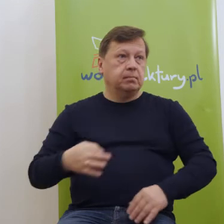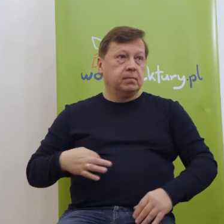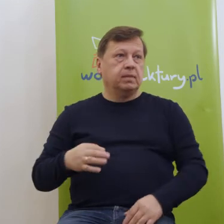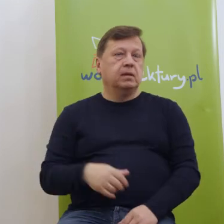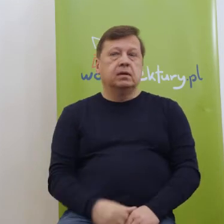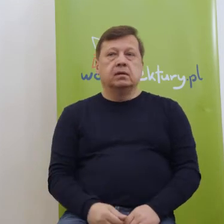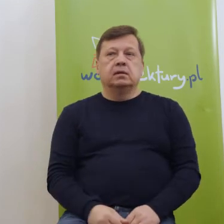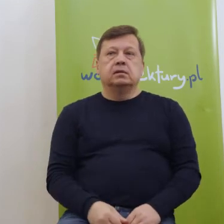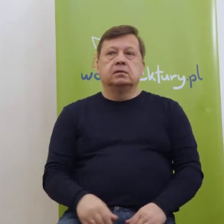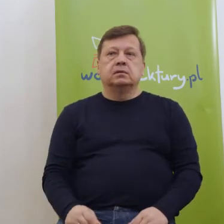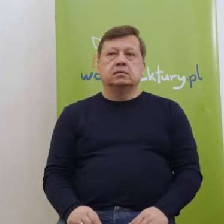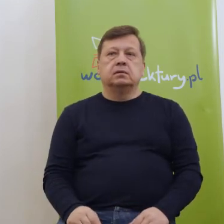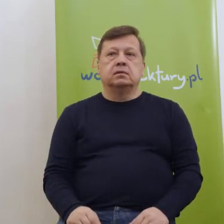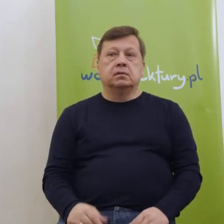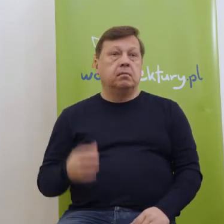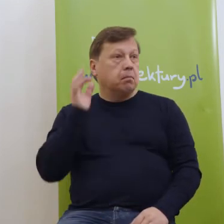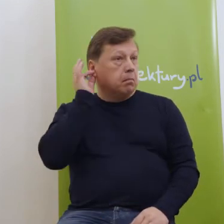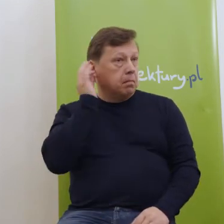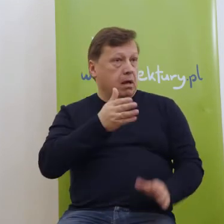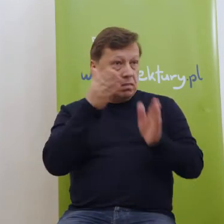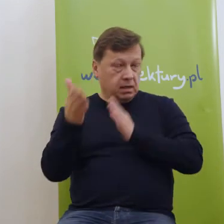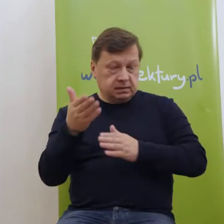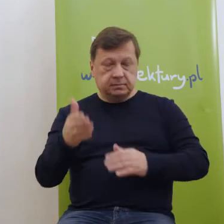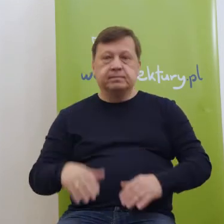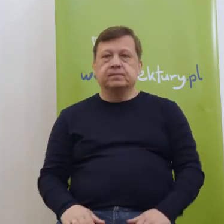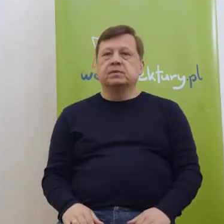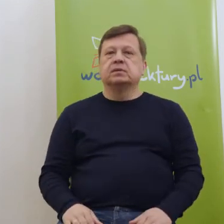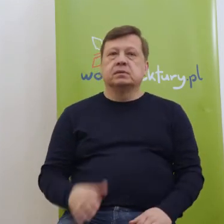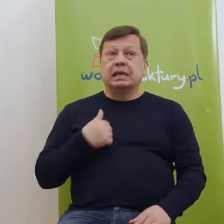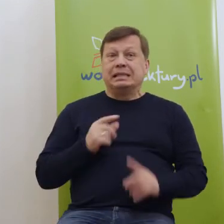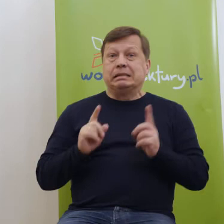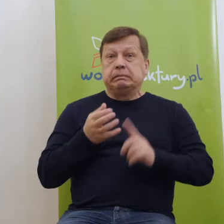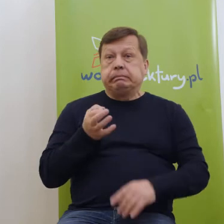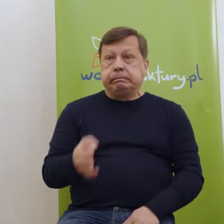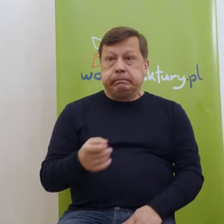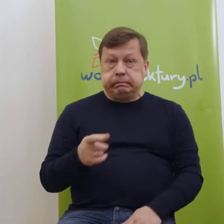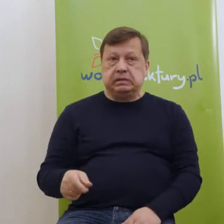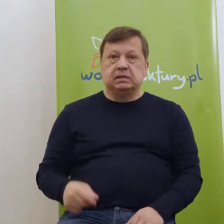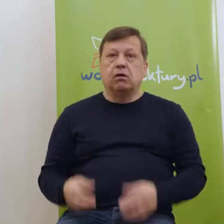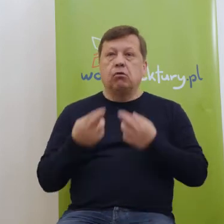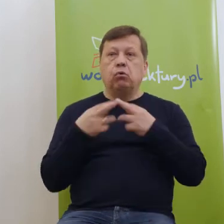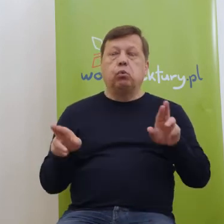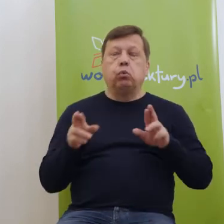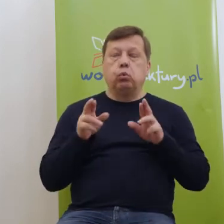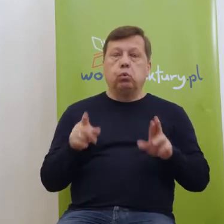pan. Pani też. Tak. To proszę. To ja tylko chciałam cię szybko zapytać, jak różni się